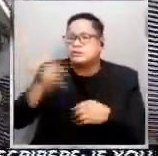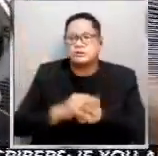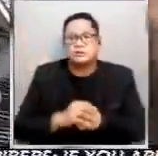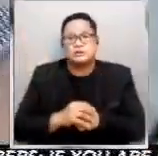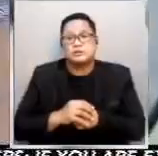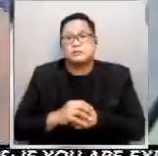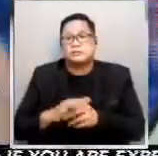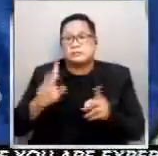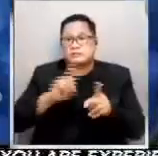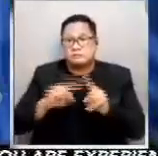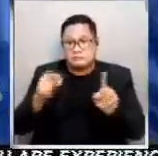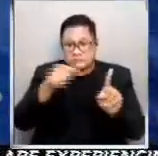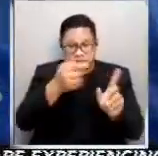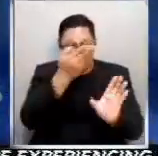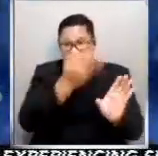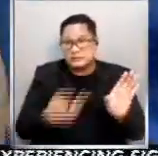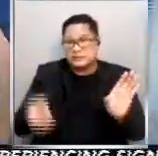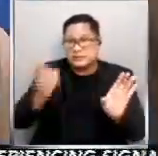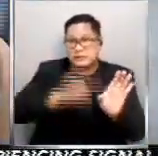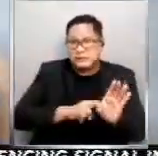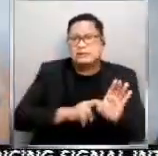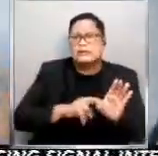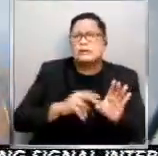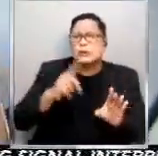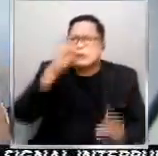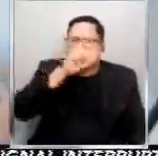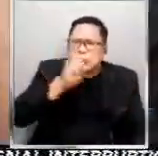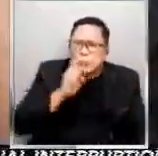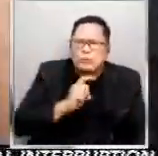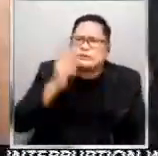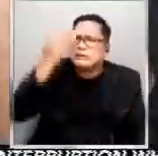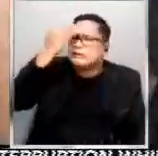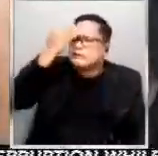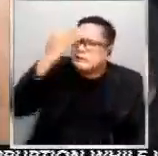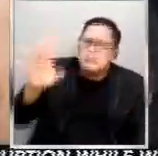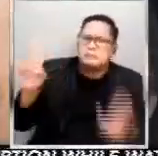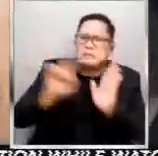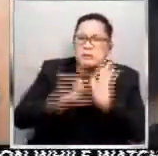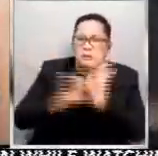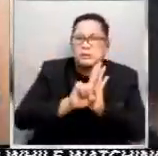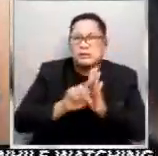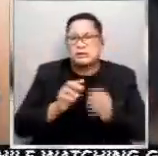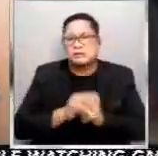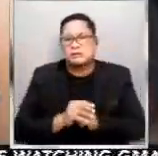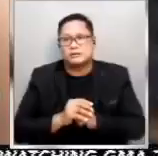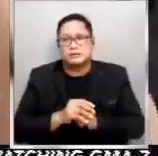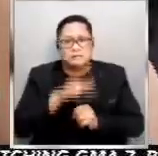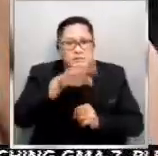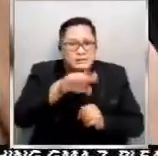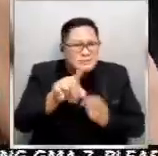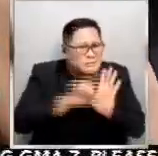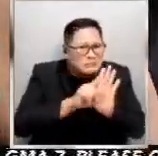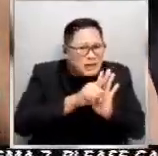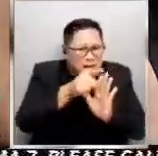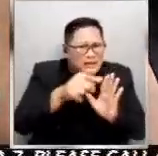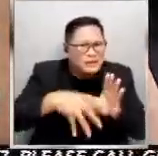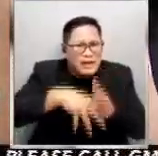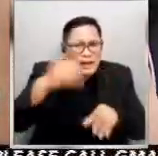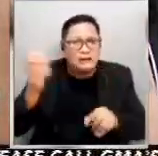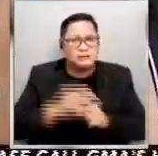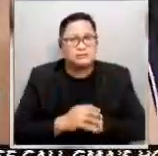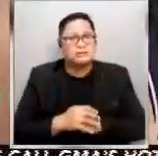pasahero na si 74 anyos, di niya alam na bawal. Bawal pa nga po kayong lumabas dito. Ang sabi sa akin pwede.